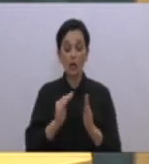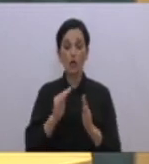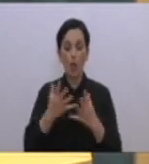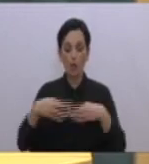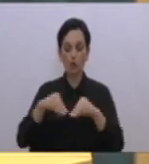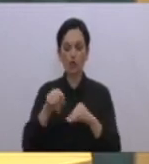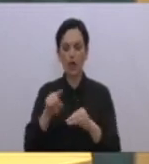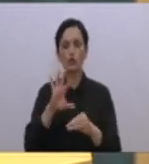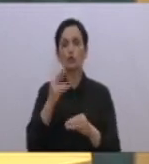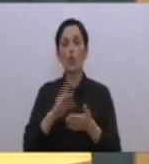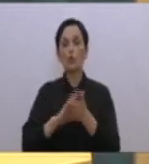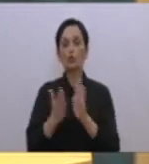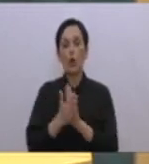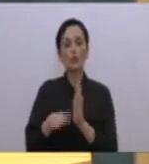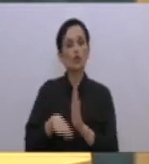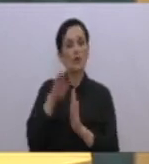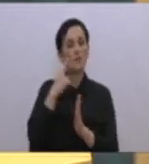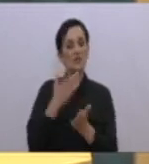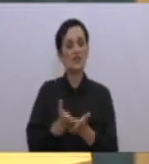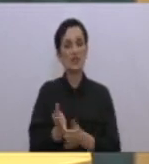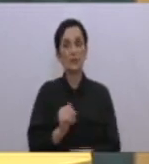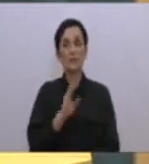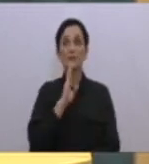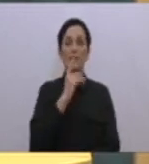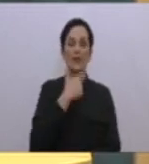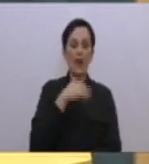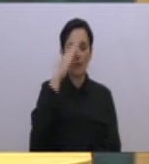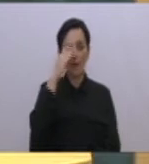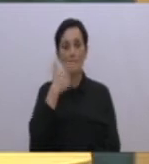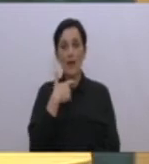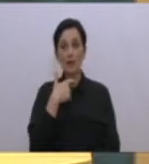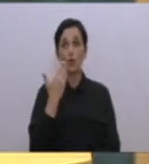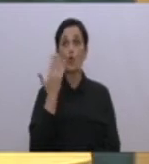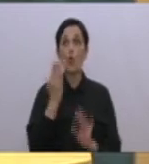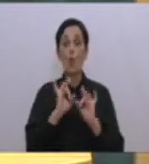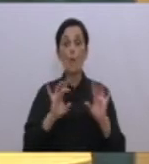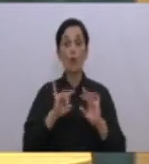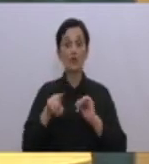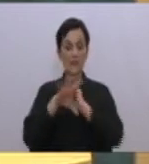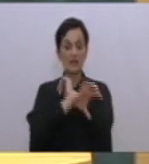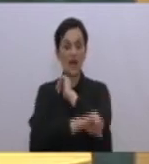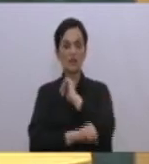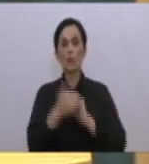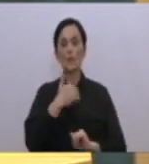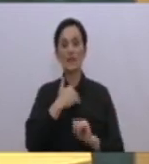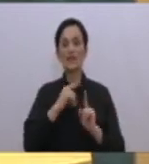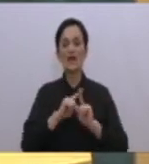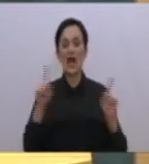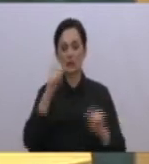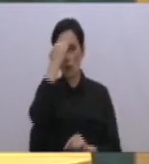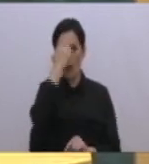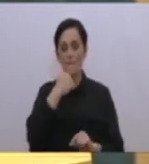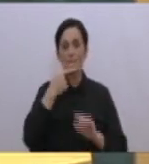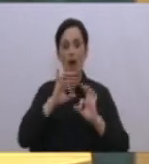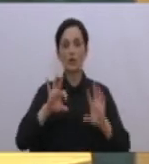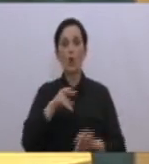მდგომარეობის გაუმჯობესების მიზნით. Ქალბატონებო და ბატონებო, მოხსენების დასასრულს მინდა განსაკუთრებული მადლობა